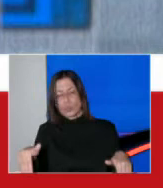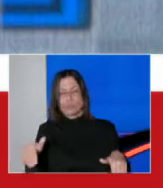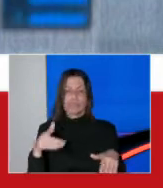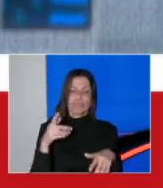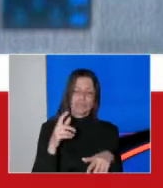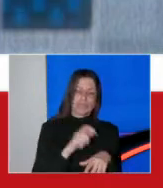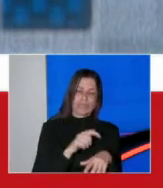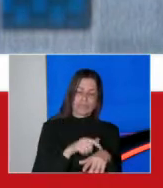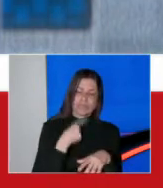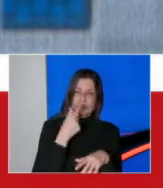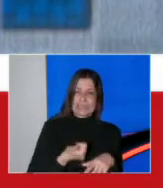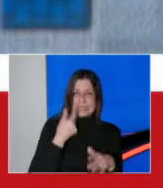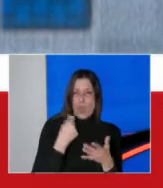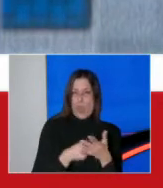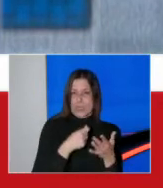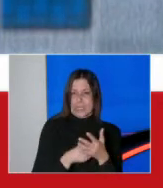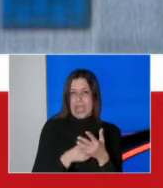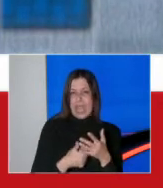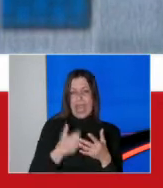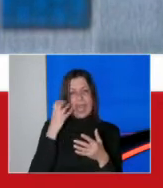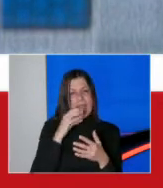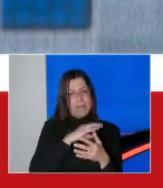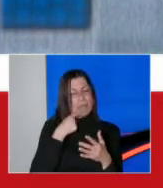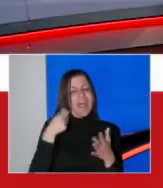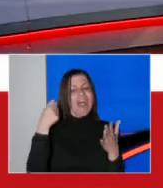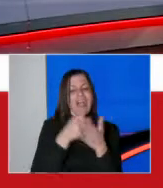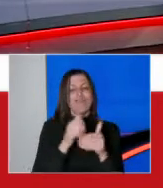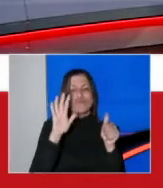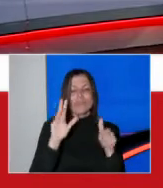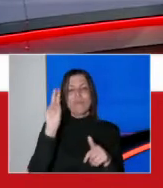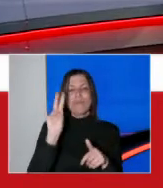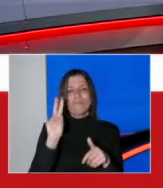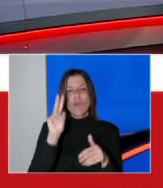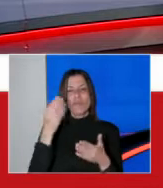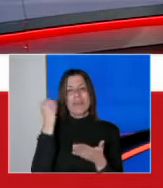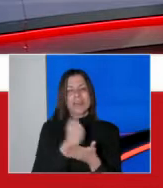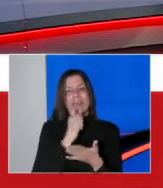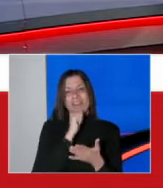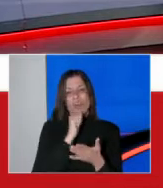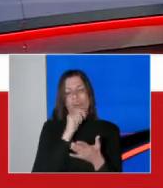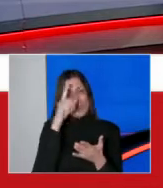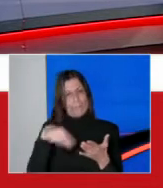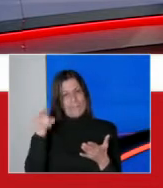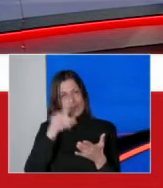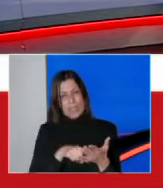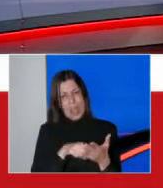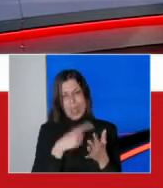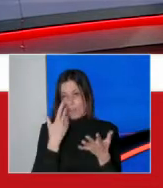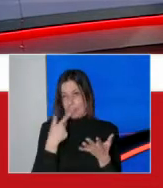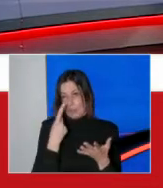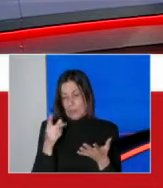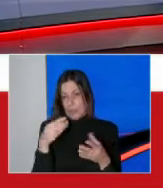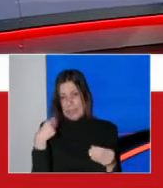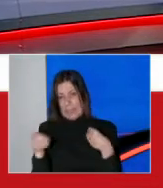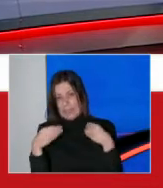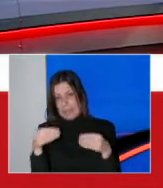שהציב שר אוצר ליברמן, שאומר, עד שישה בפברואר, התו הירוק יבוטל לחלוטין. אז מה, הוא קצת התפשר, התגמש? איך